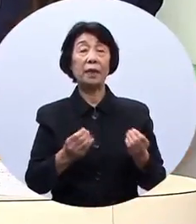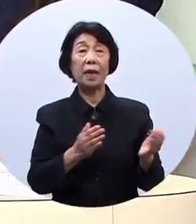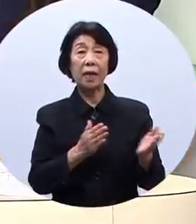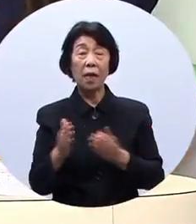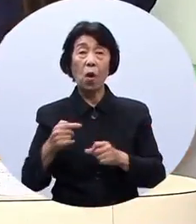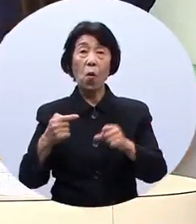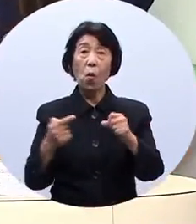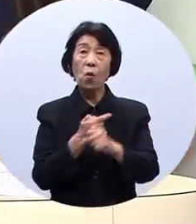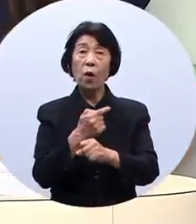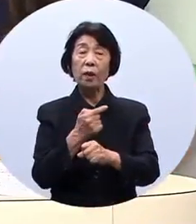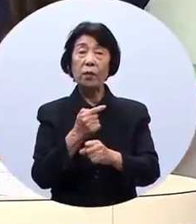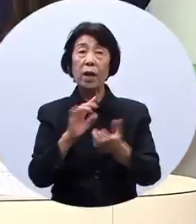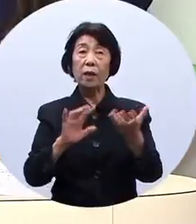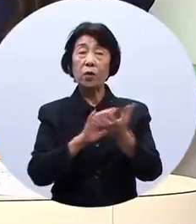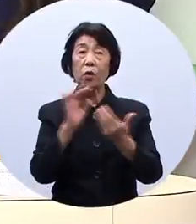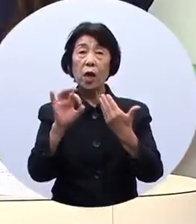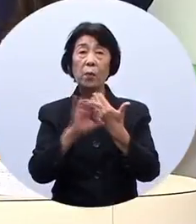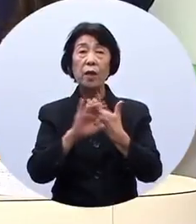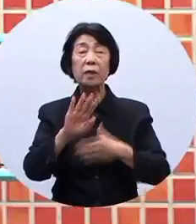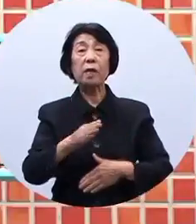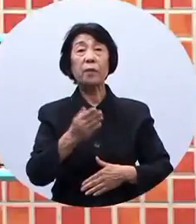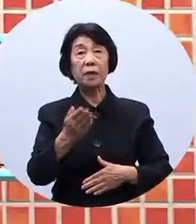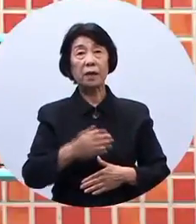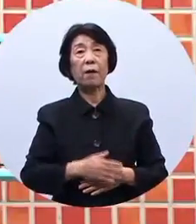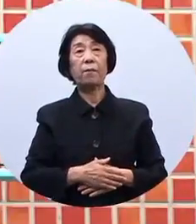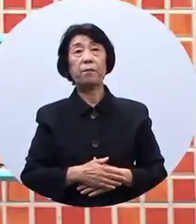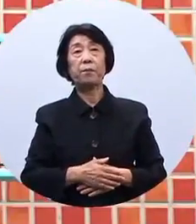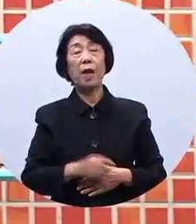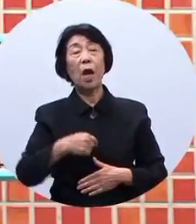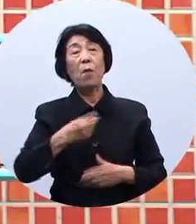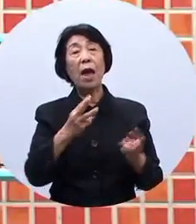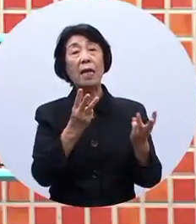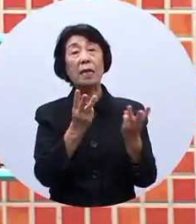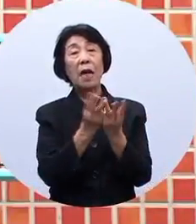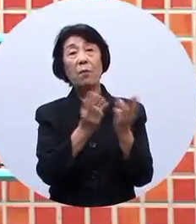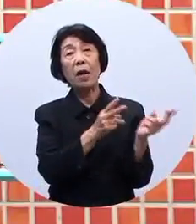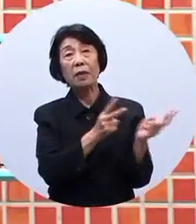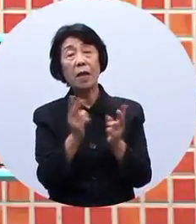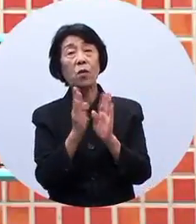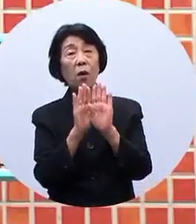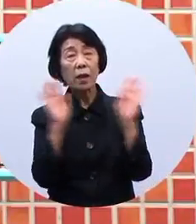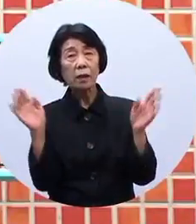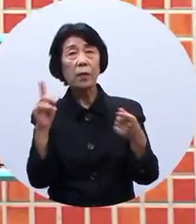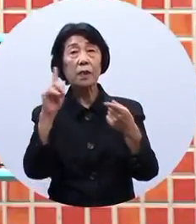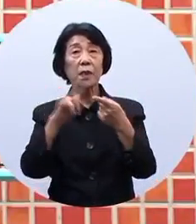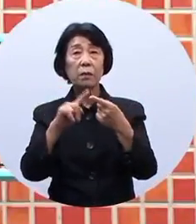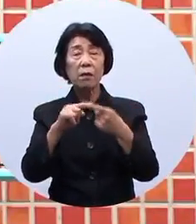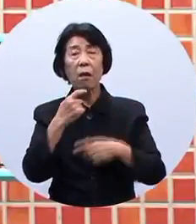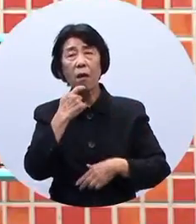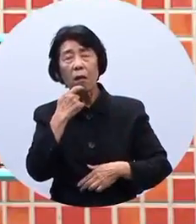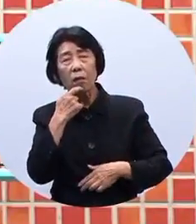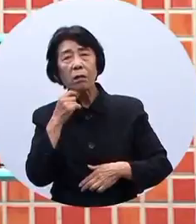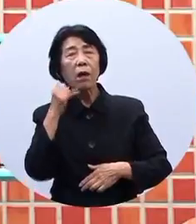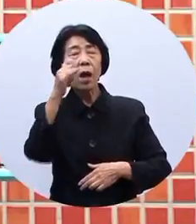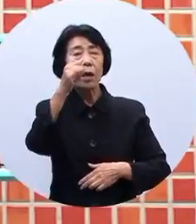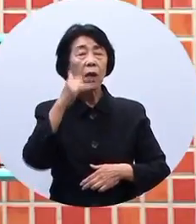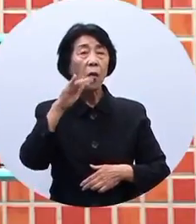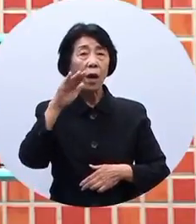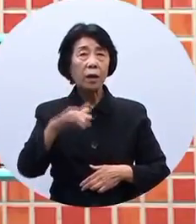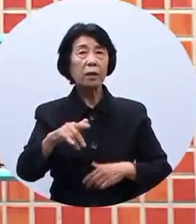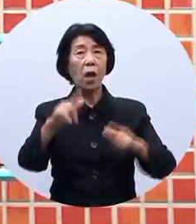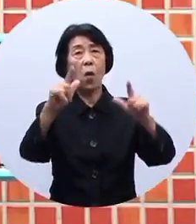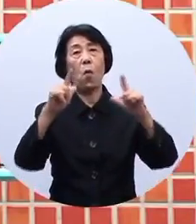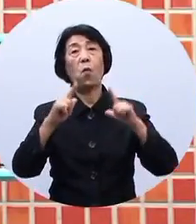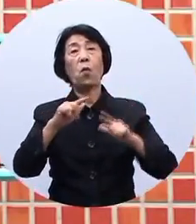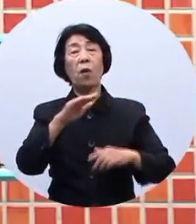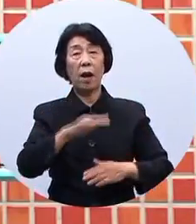他にはどういったトラブルケースがありますか。 マイナンバー制度を開始に便乗した不審な電話がかかっているという報